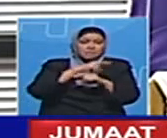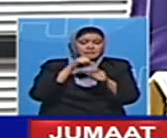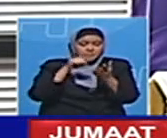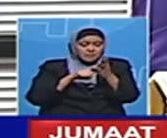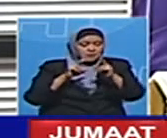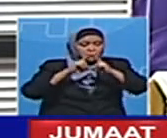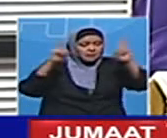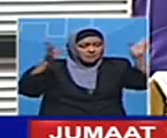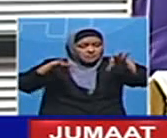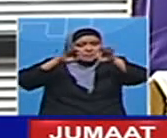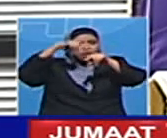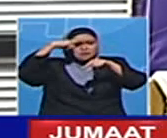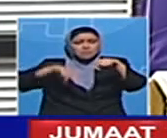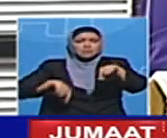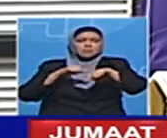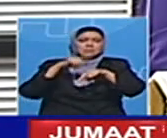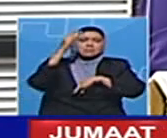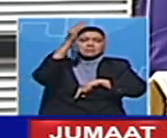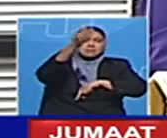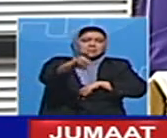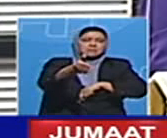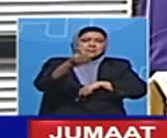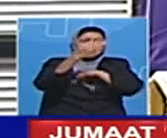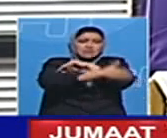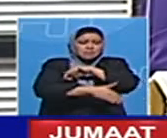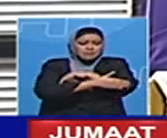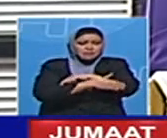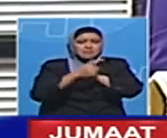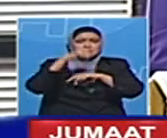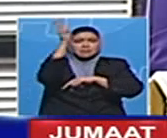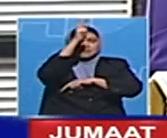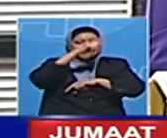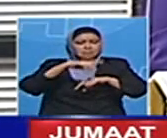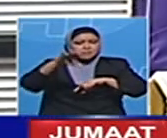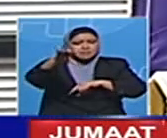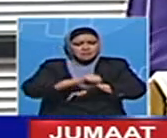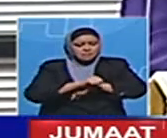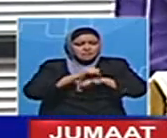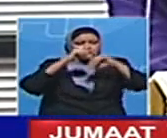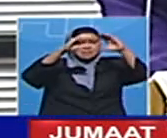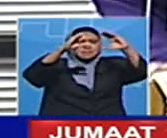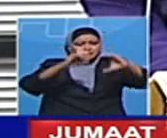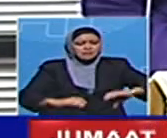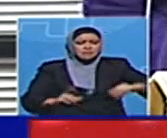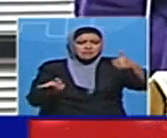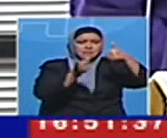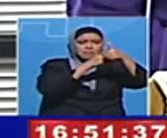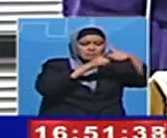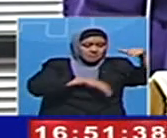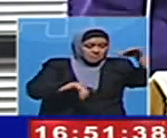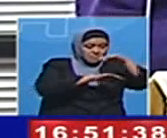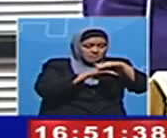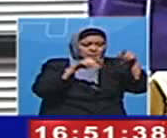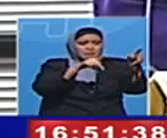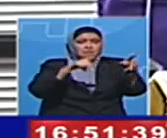justeru kerajaan akan mengambil langkah-langkah seperti langkah pertama di bawah pelan pembangunan